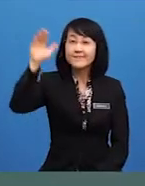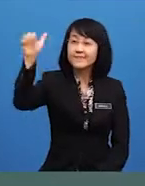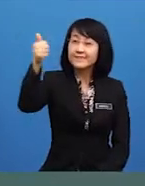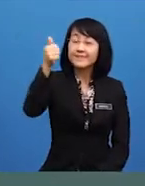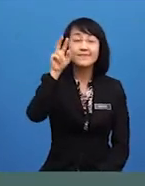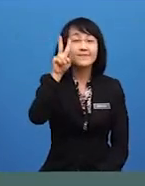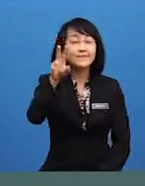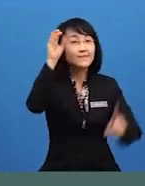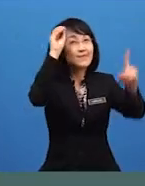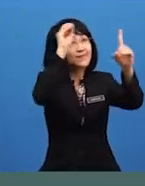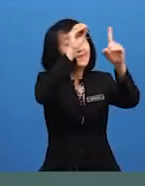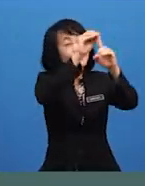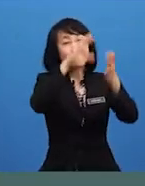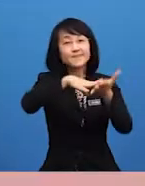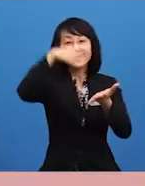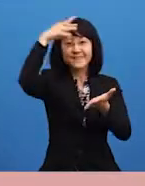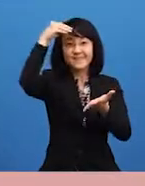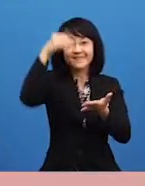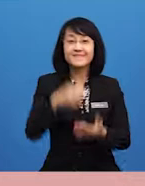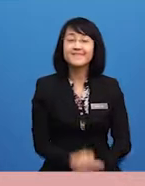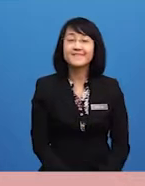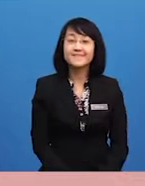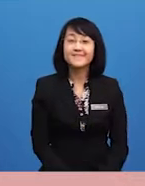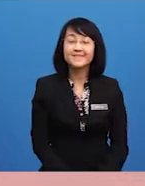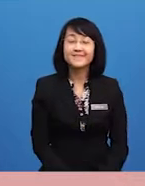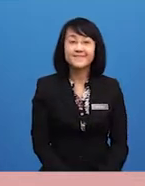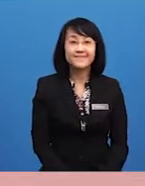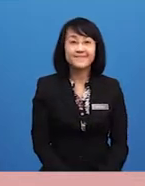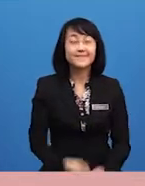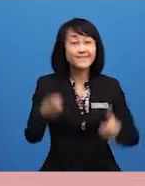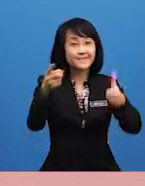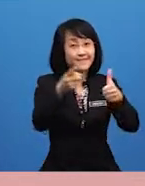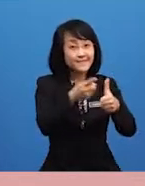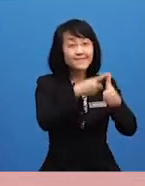dua objektif pembelajaran iaitu pertama,